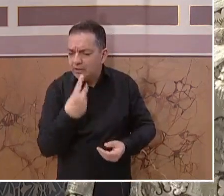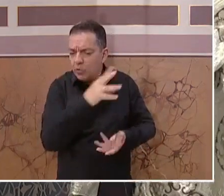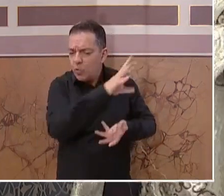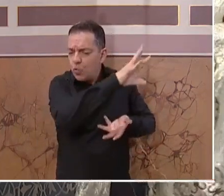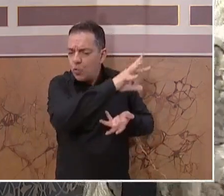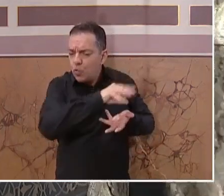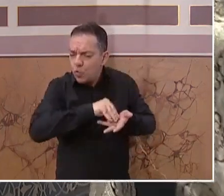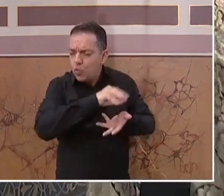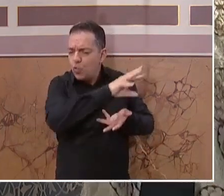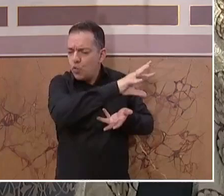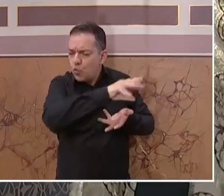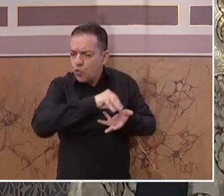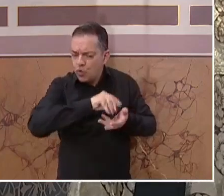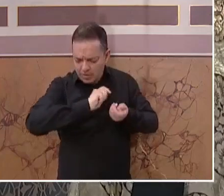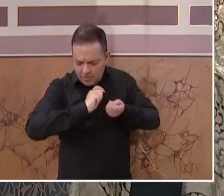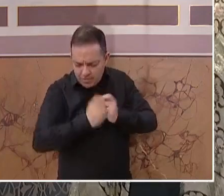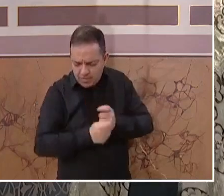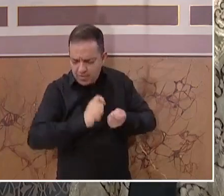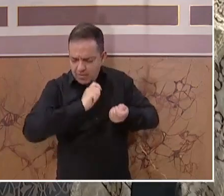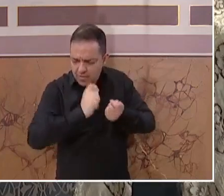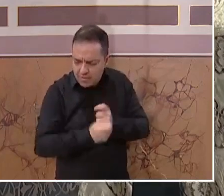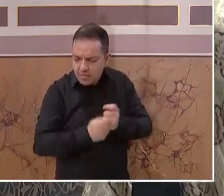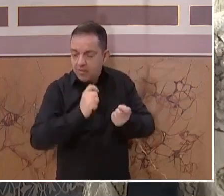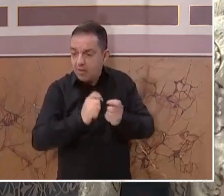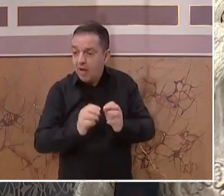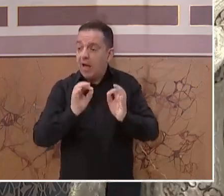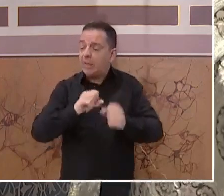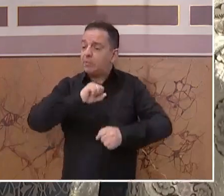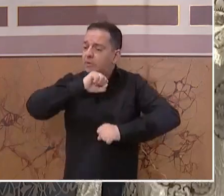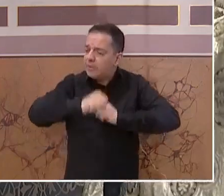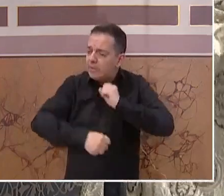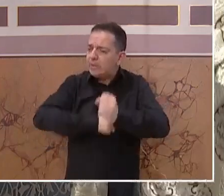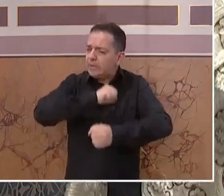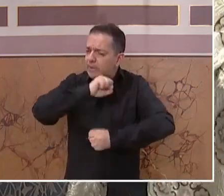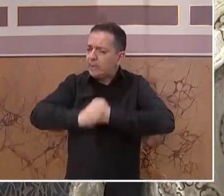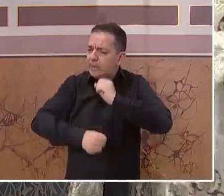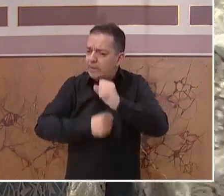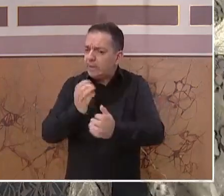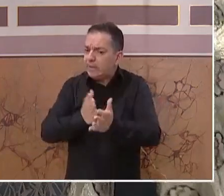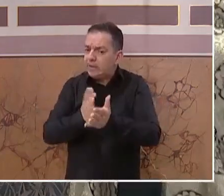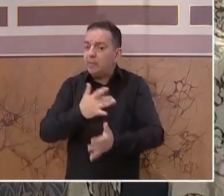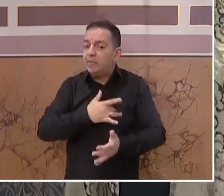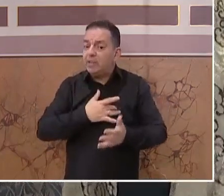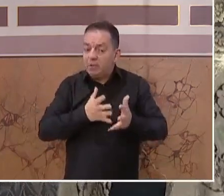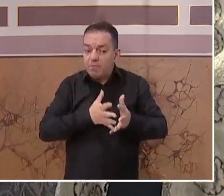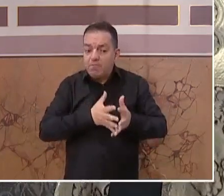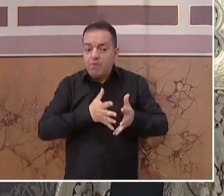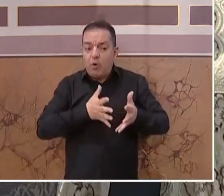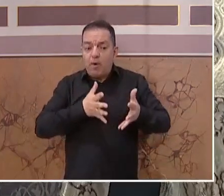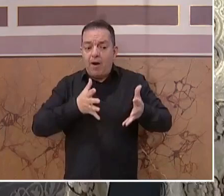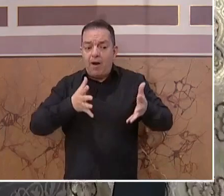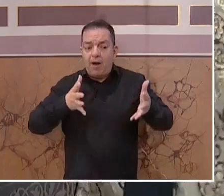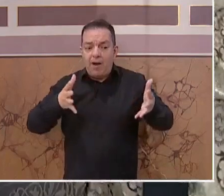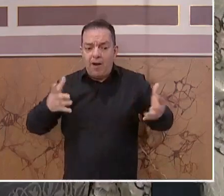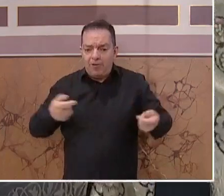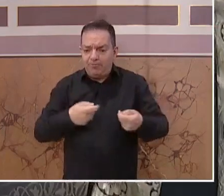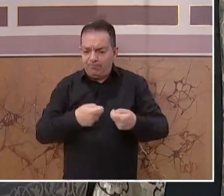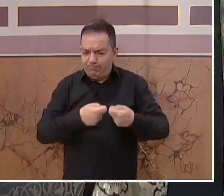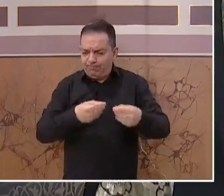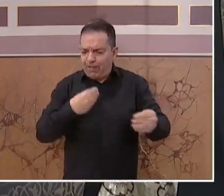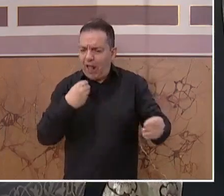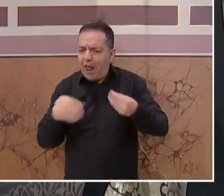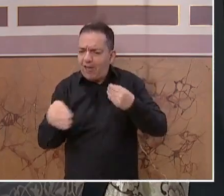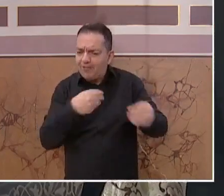πορευόμαστε για να αποκτήσουμε πλατισμόν καρδίας στην οποία θα χωρούν οι